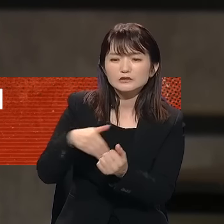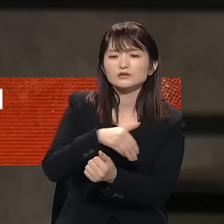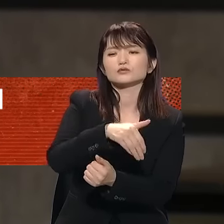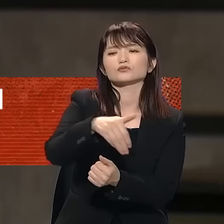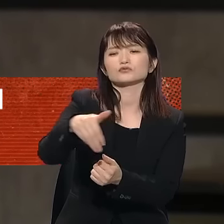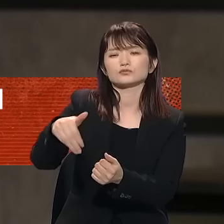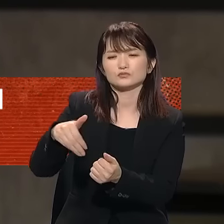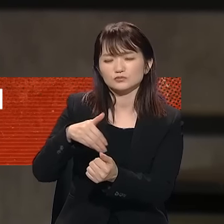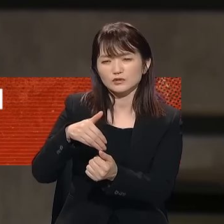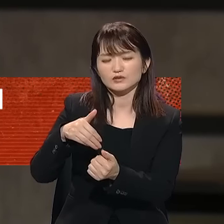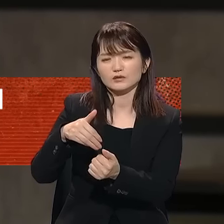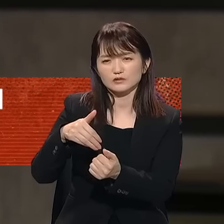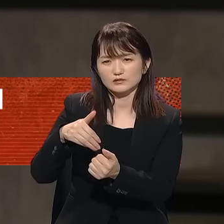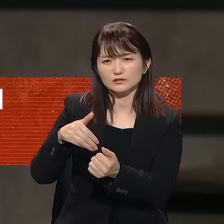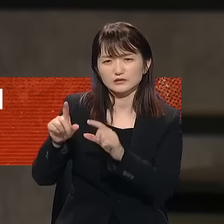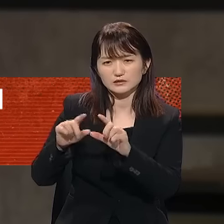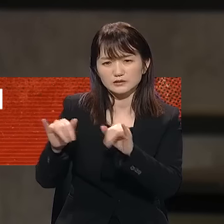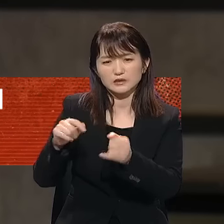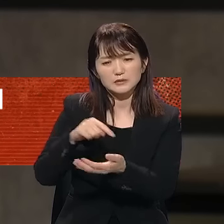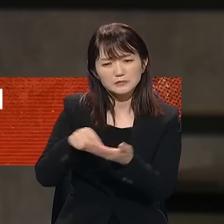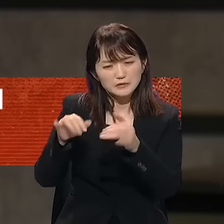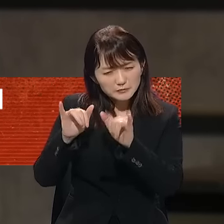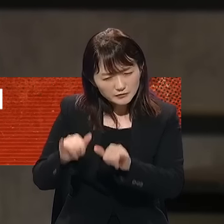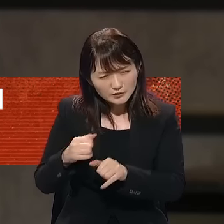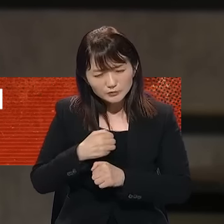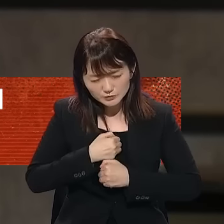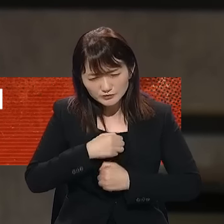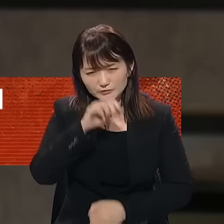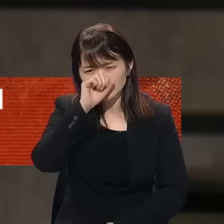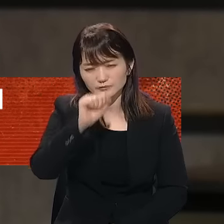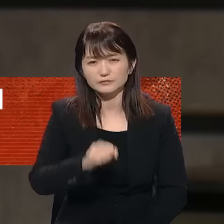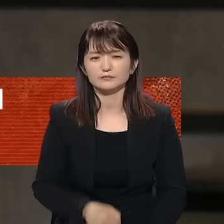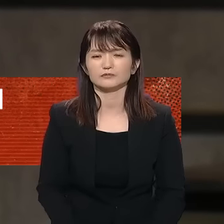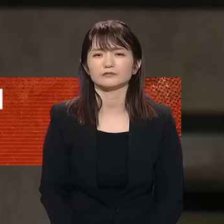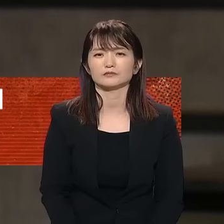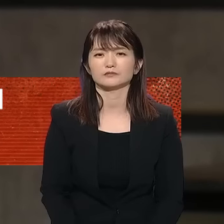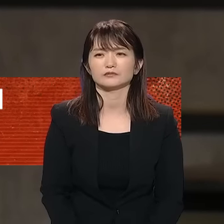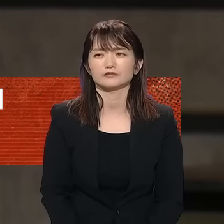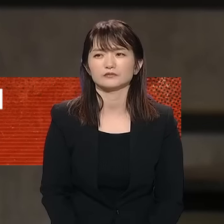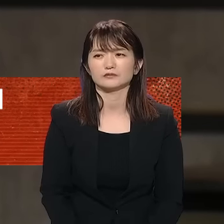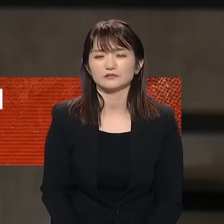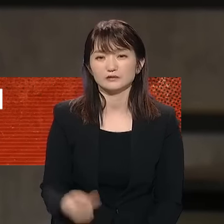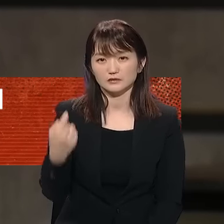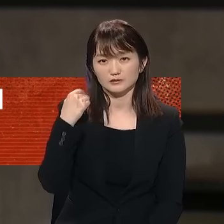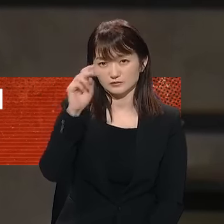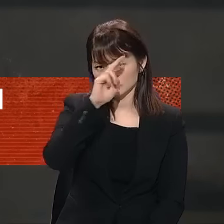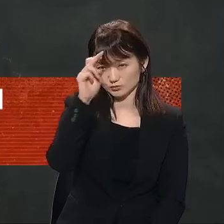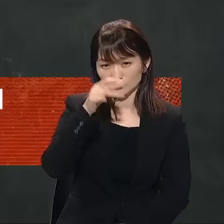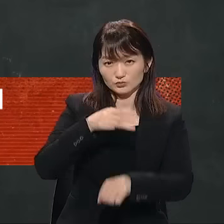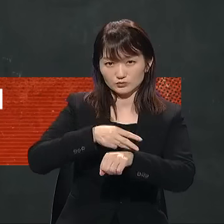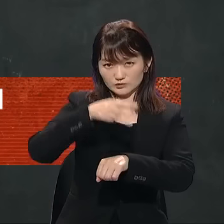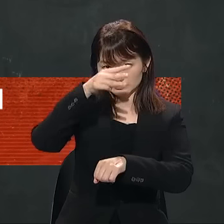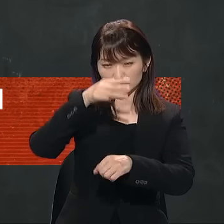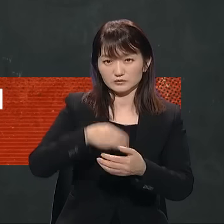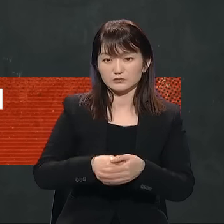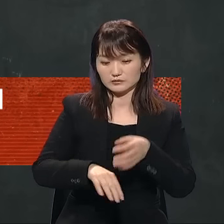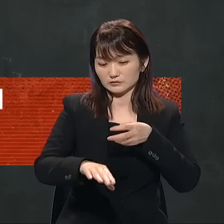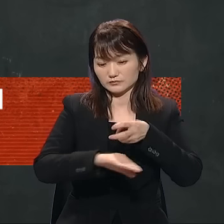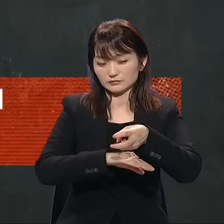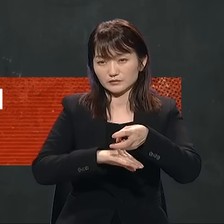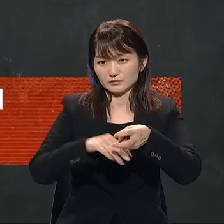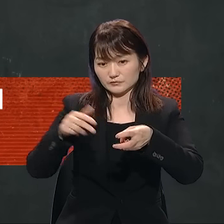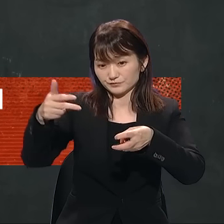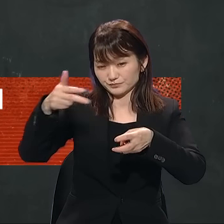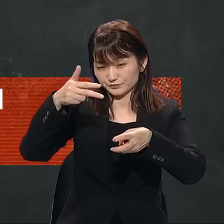봐 좀 조심했으면 좋겠다라는 그런 의미인데 제가 봤을 때는 어제 오후 3시 그요 버스